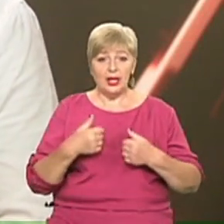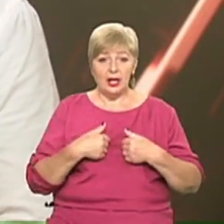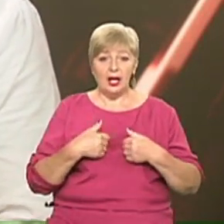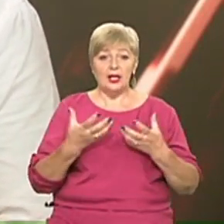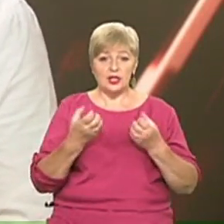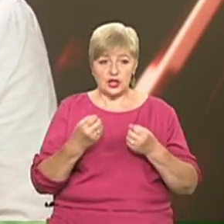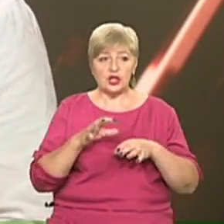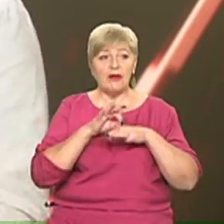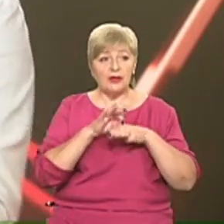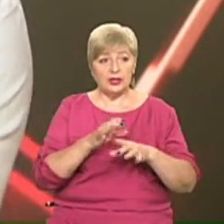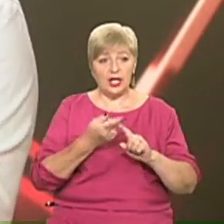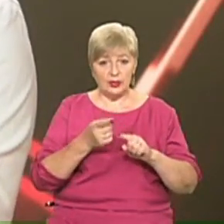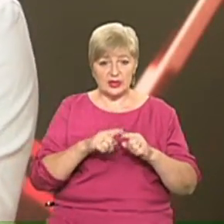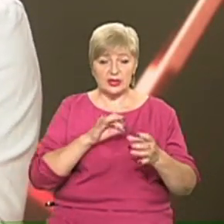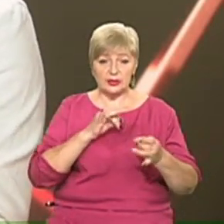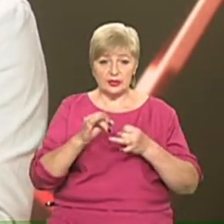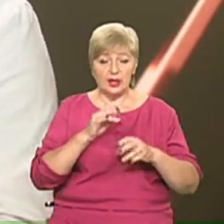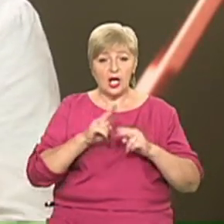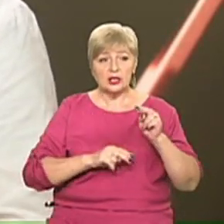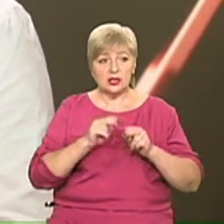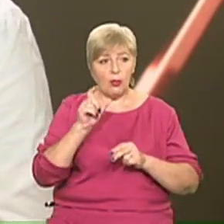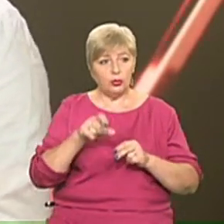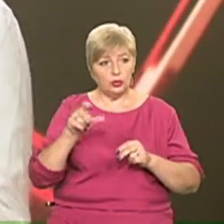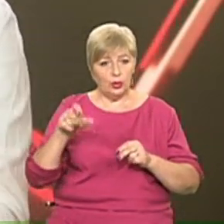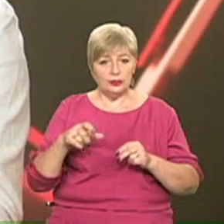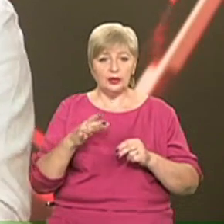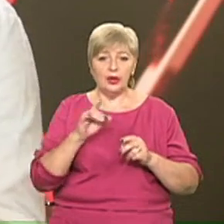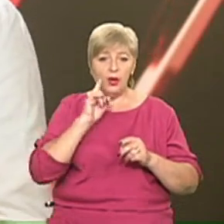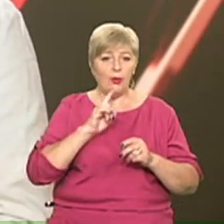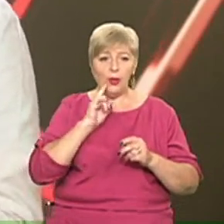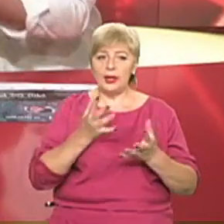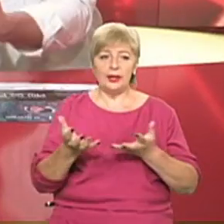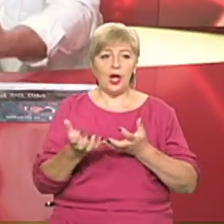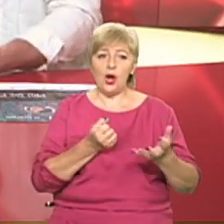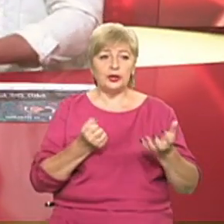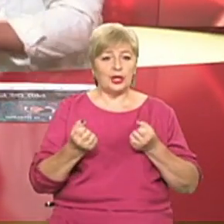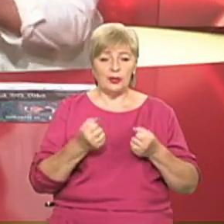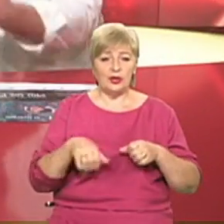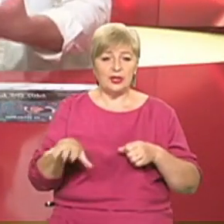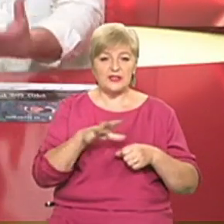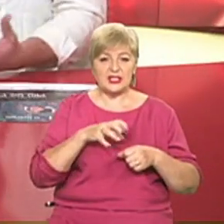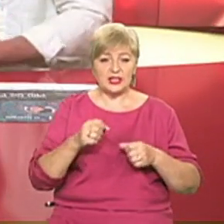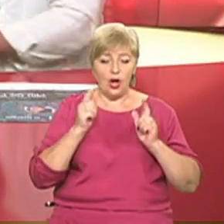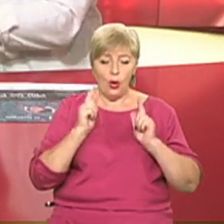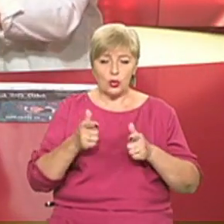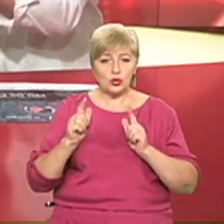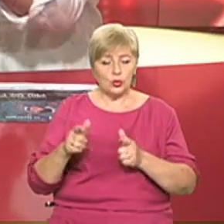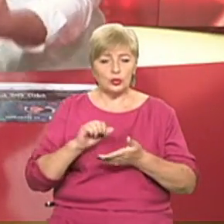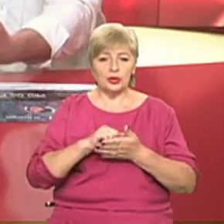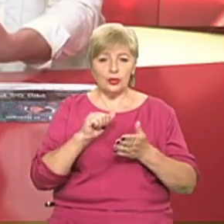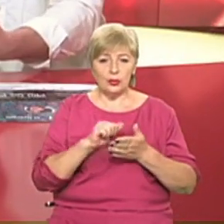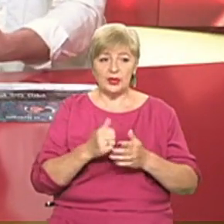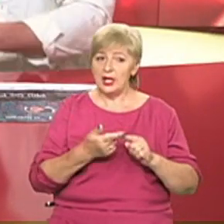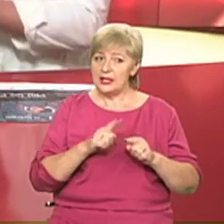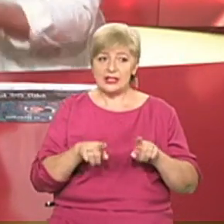ще ведемо ці переговори з забудовником, безпосереднім. Поки що ми не отримали зібрали всі узгоджуючі документи. Це